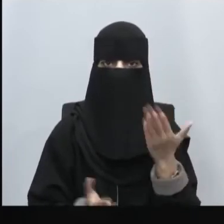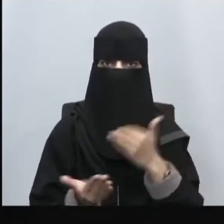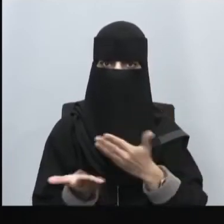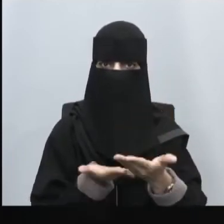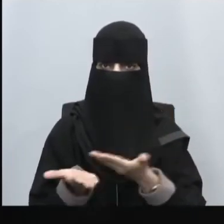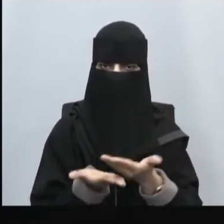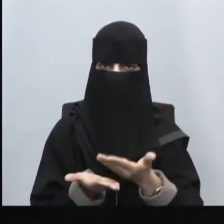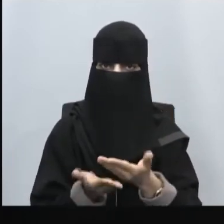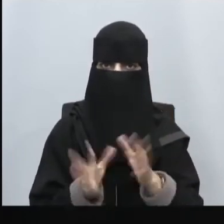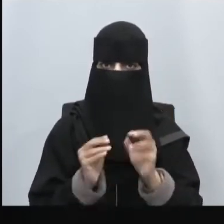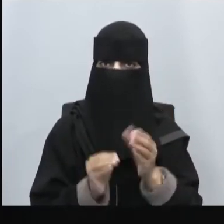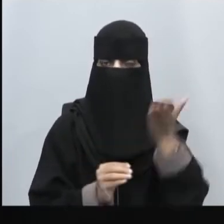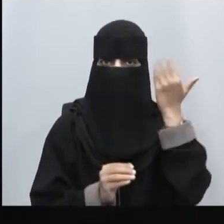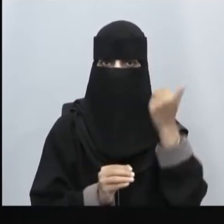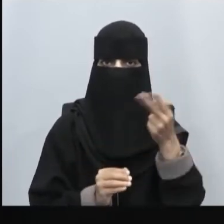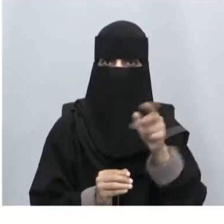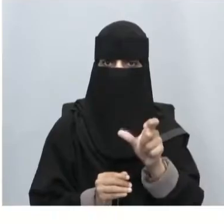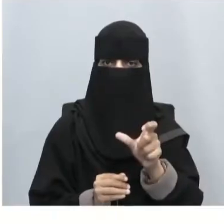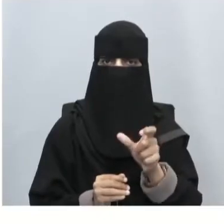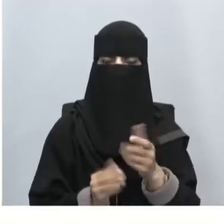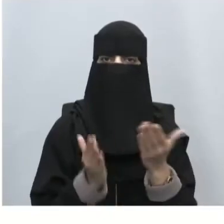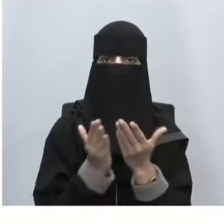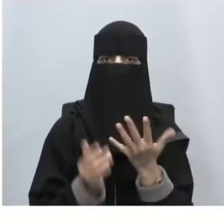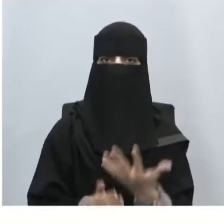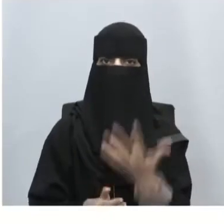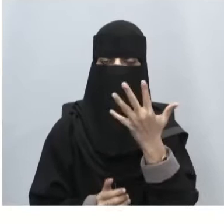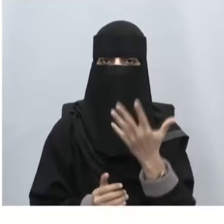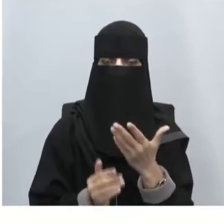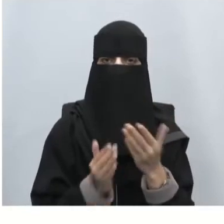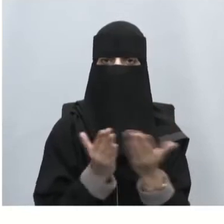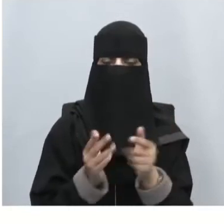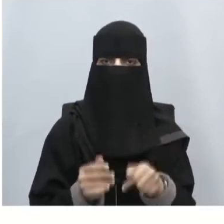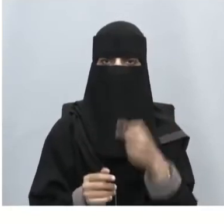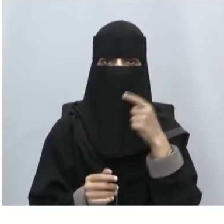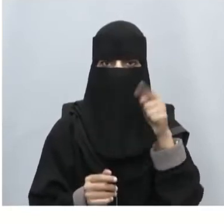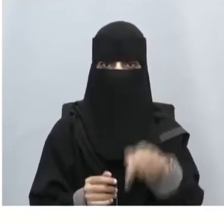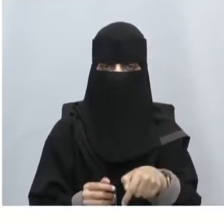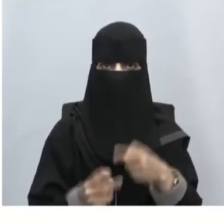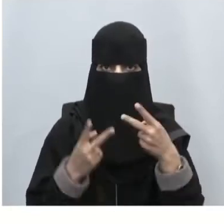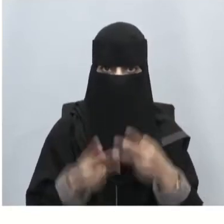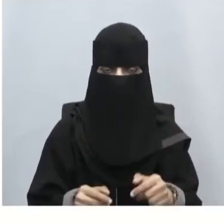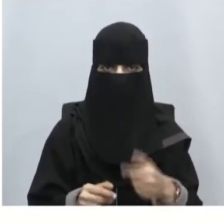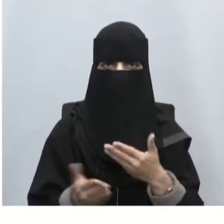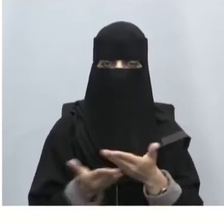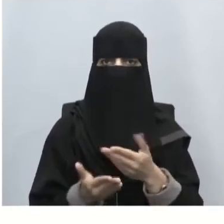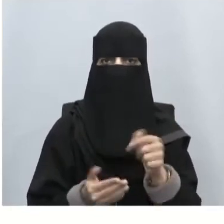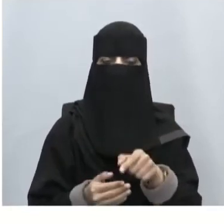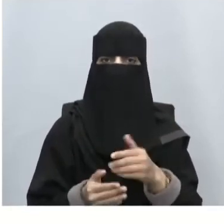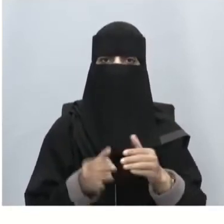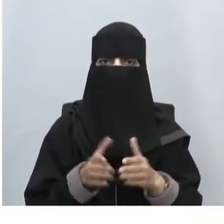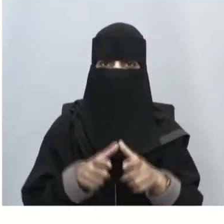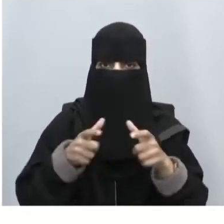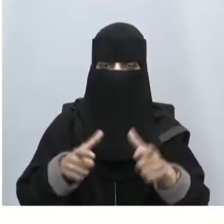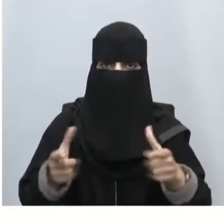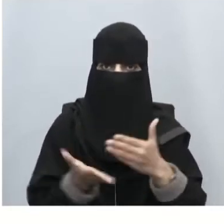قد تحدثنا في الحصه الماضيه عن الدرس الخامس من دروس منهجنا لهذا العام والذي كان يتحدث عن امتداد